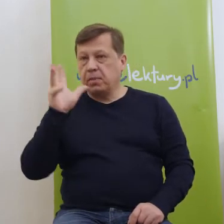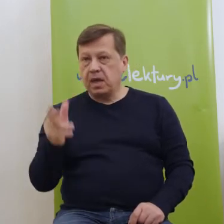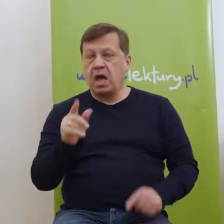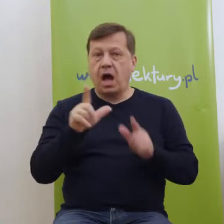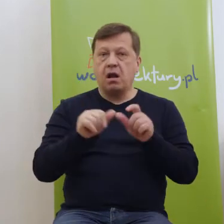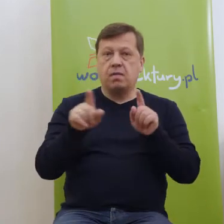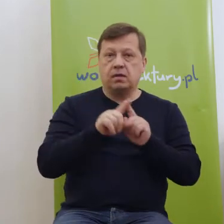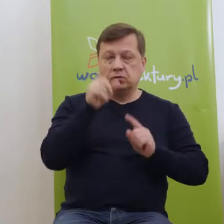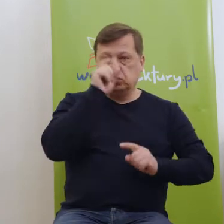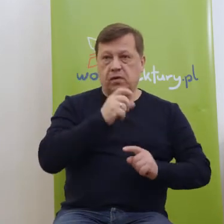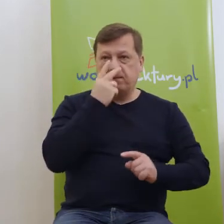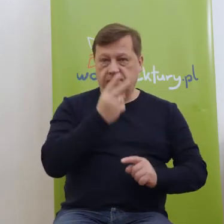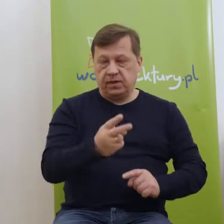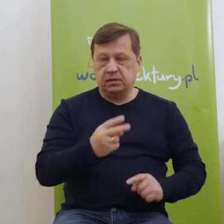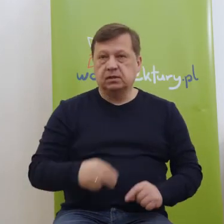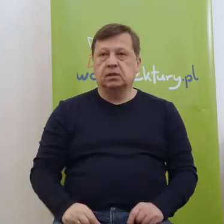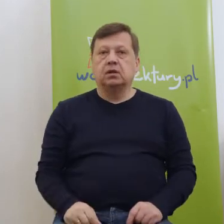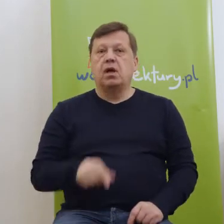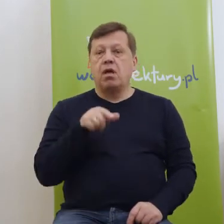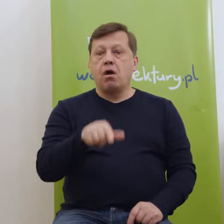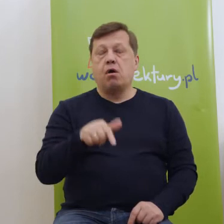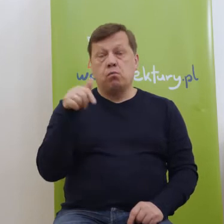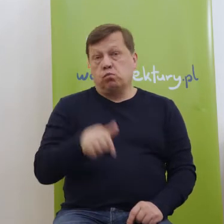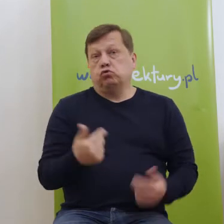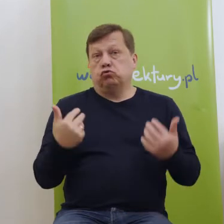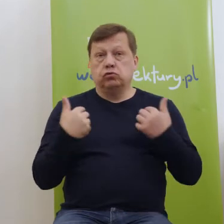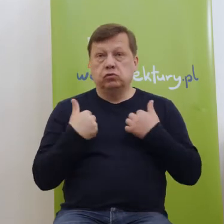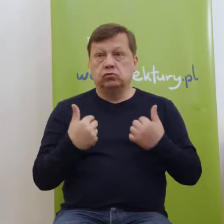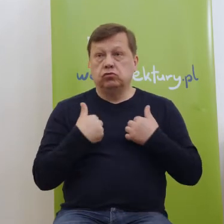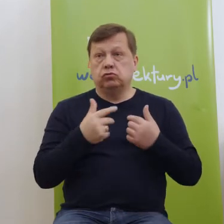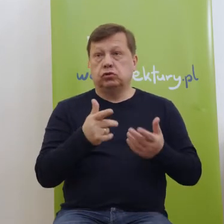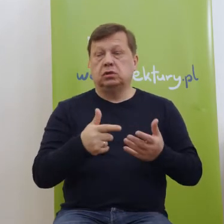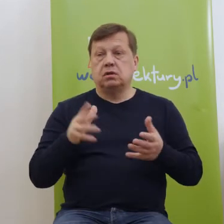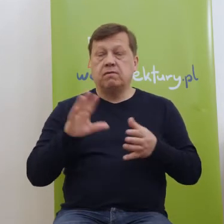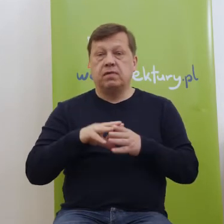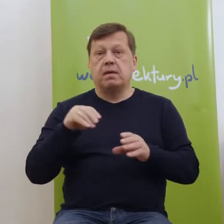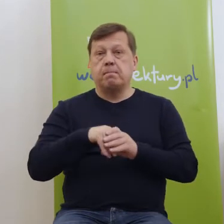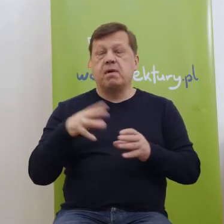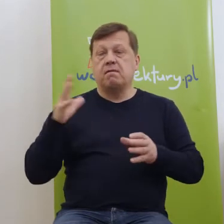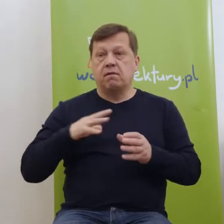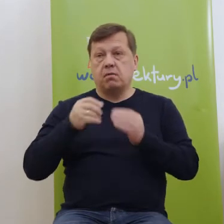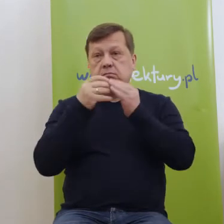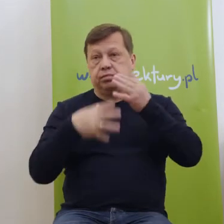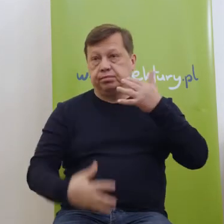zło, które musi żyć z obiema tymi wartościami.